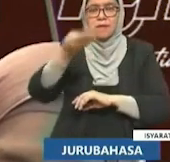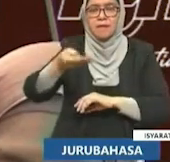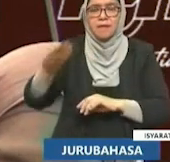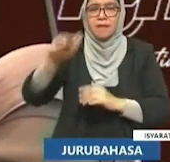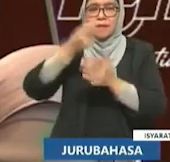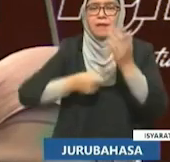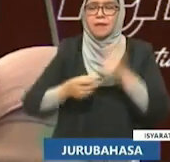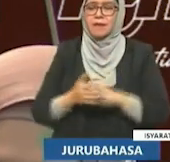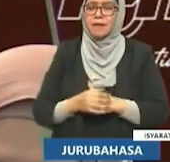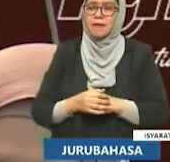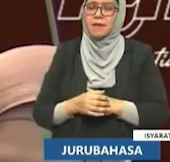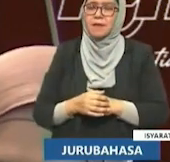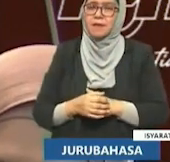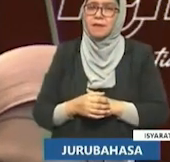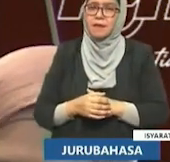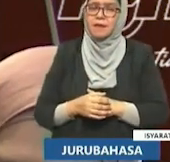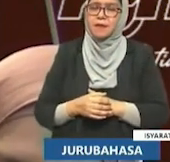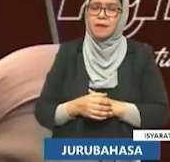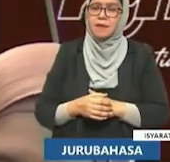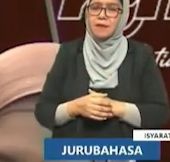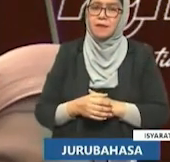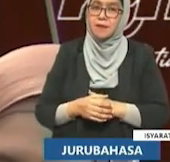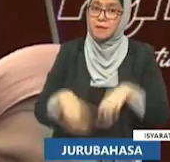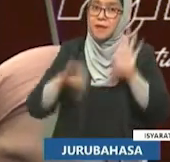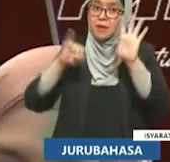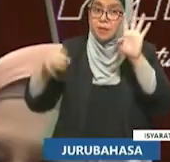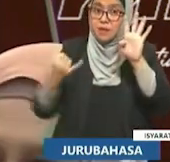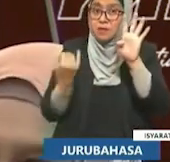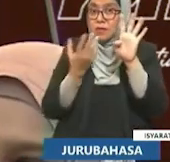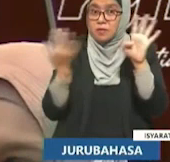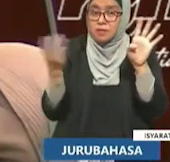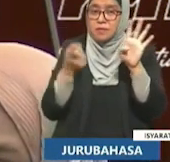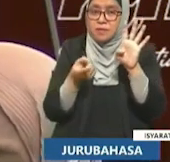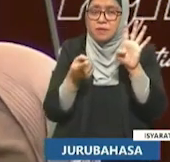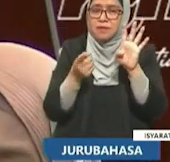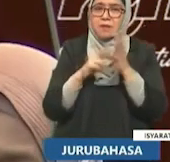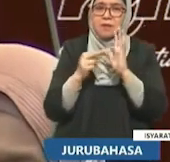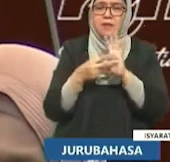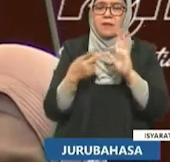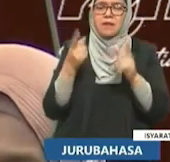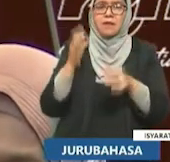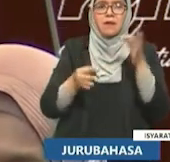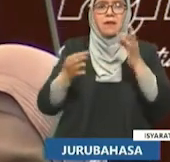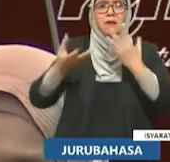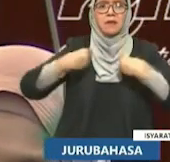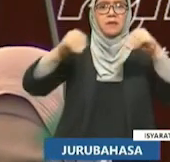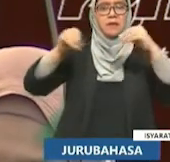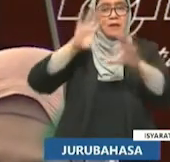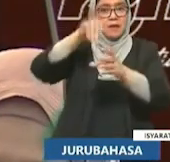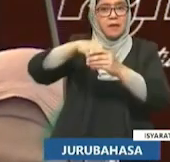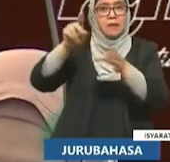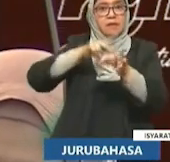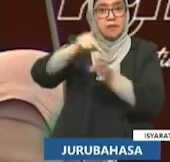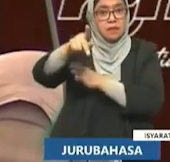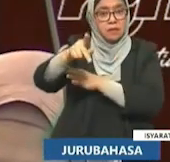629z 334000 dan 679 sekiranya penjualan melibatkan orang profesional seperti dokter maka